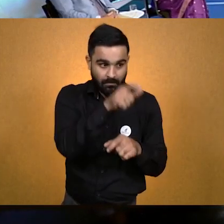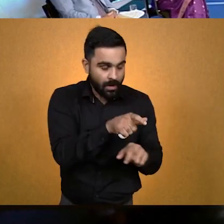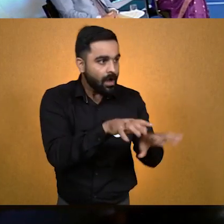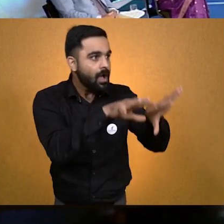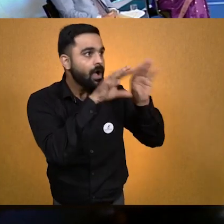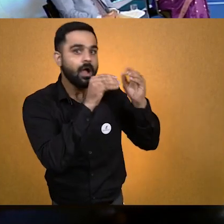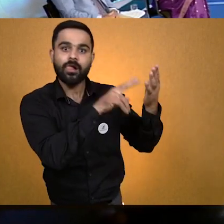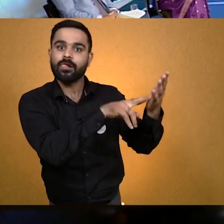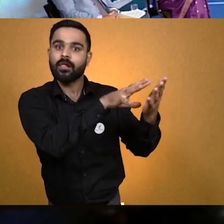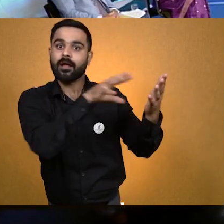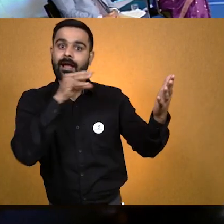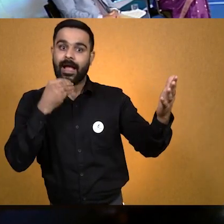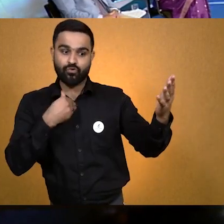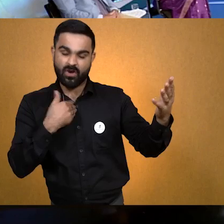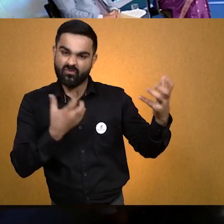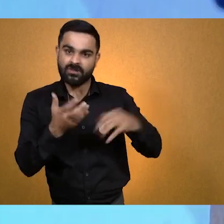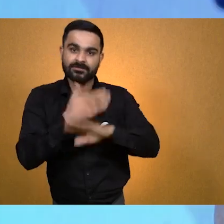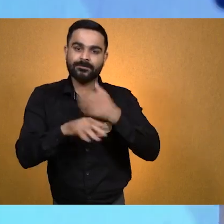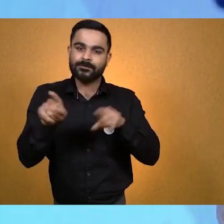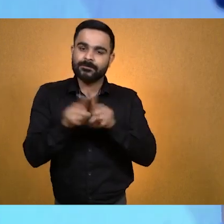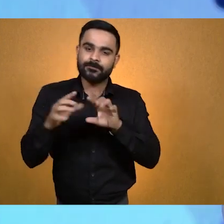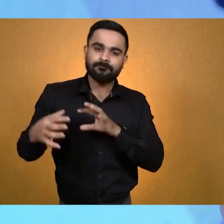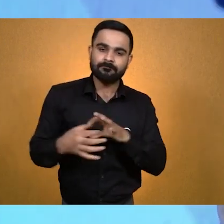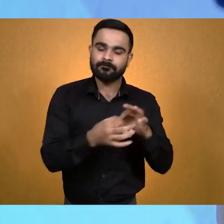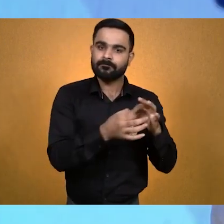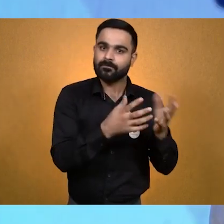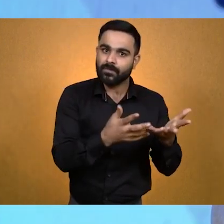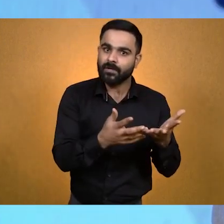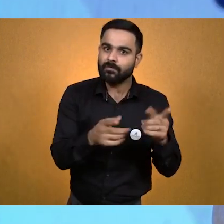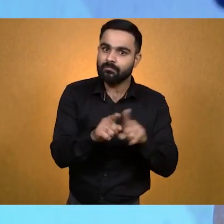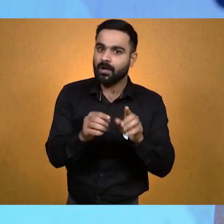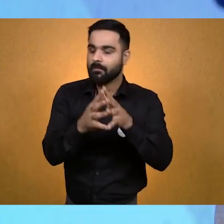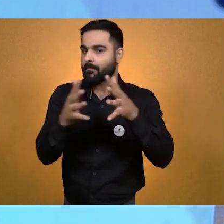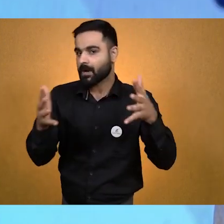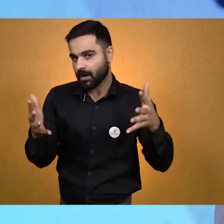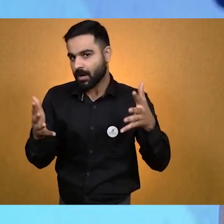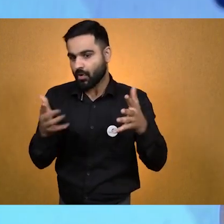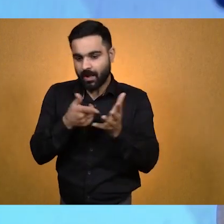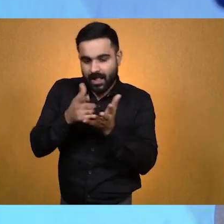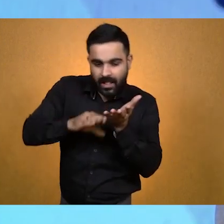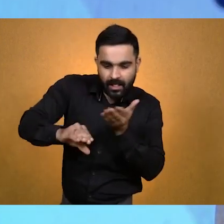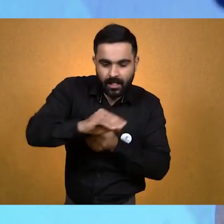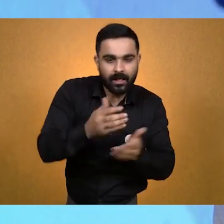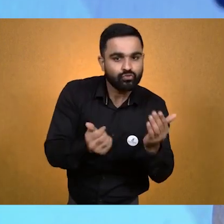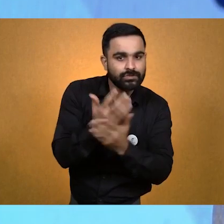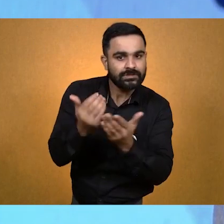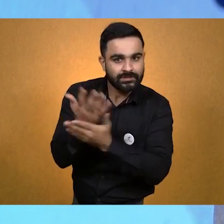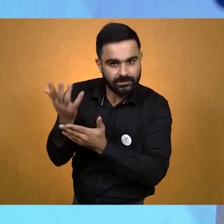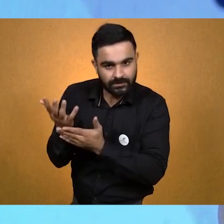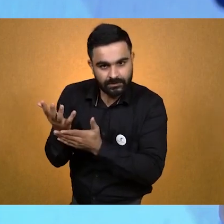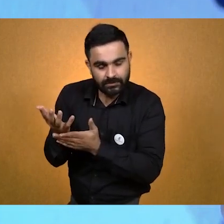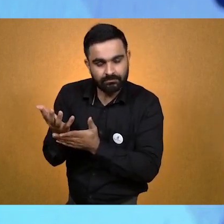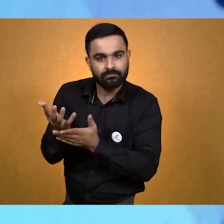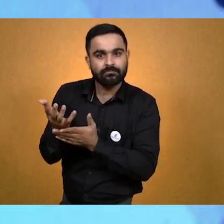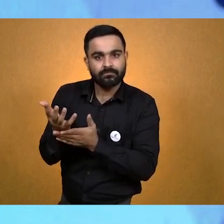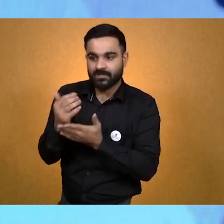within relatable idols for children with disabilities, and bringing like a lot more grassroots level initiatives which will